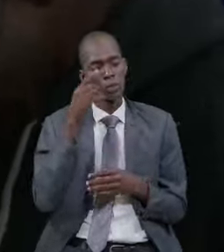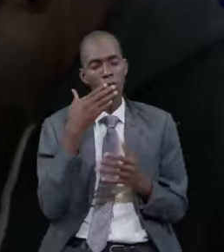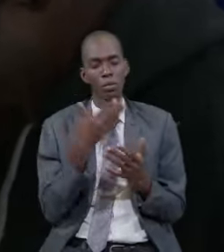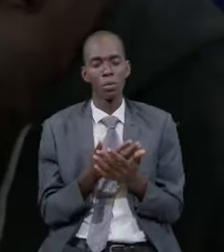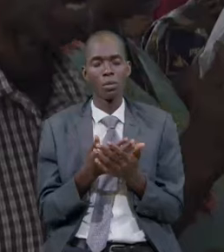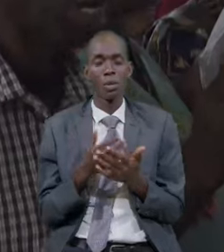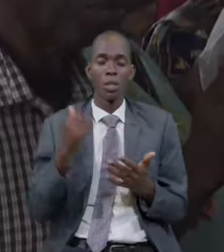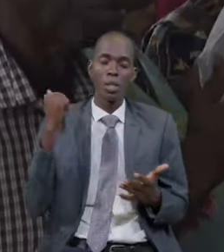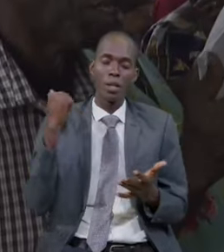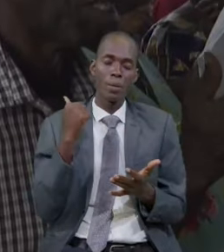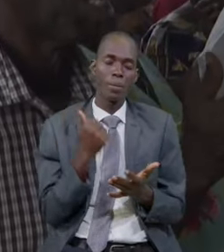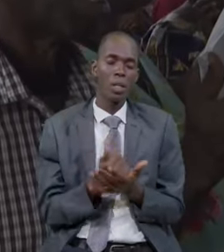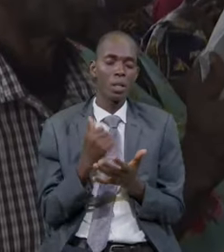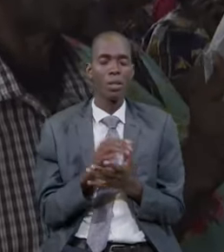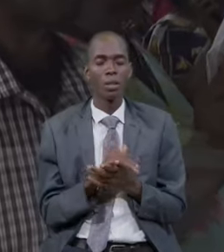Amen.